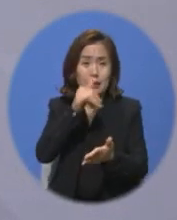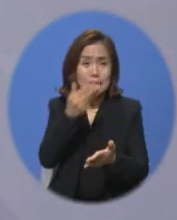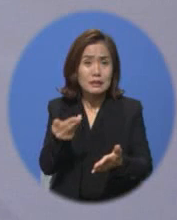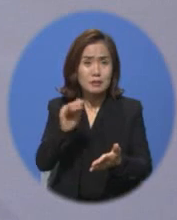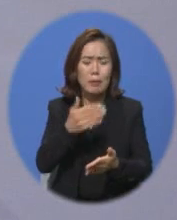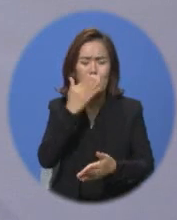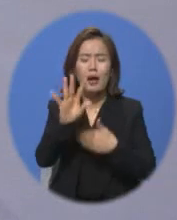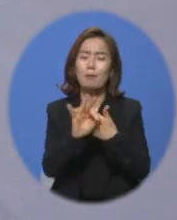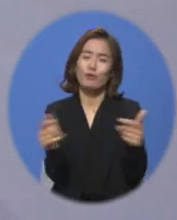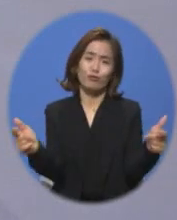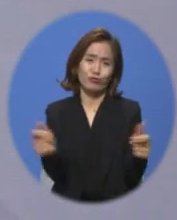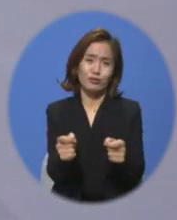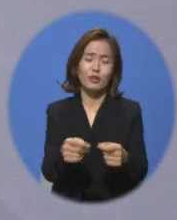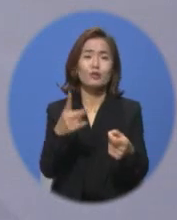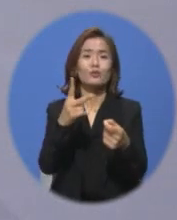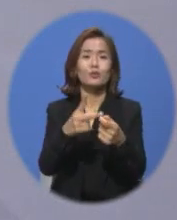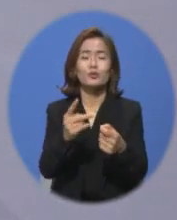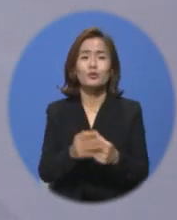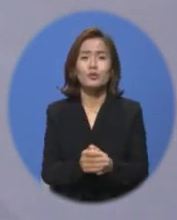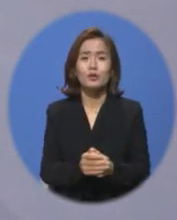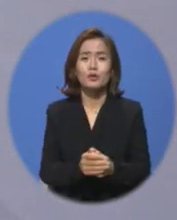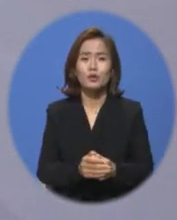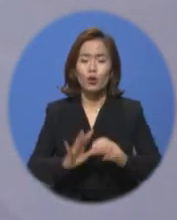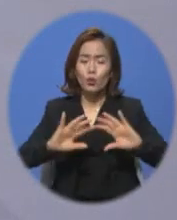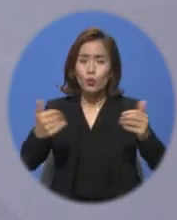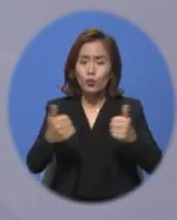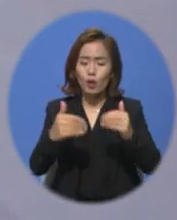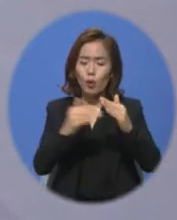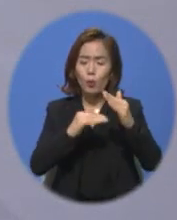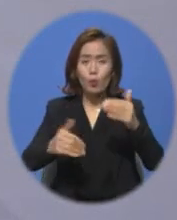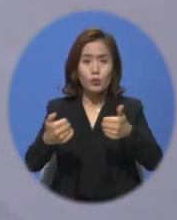가능한한그수를줄여야합니다.둘째,